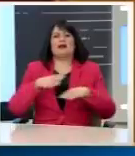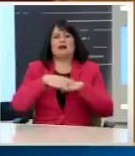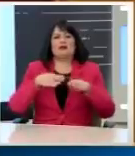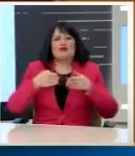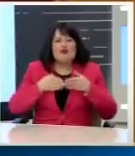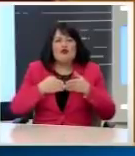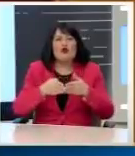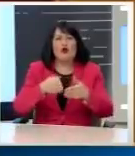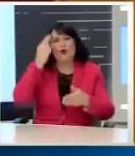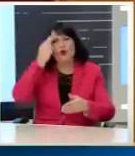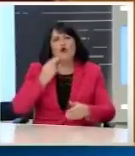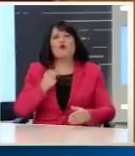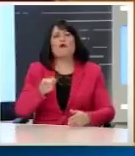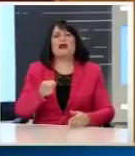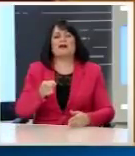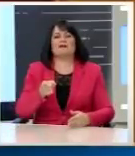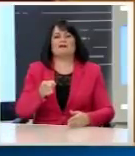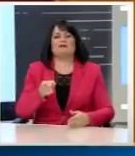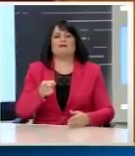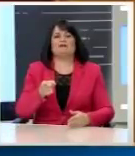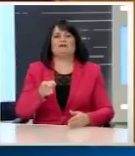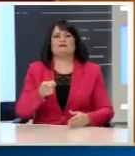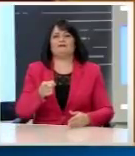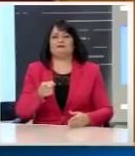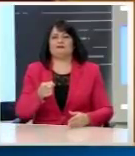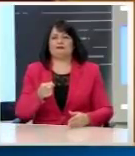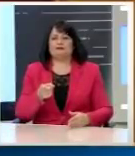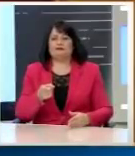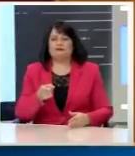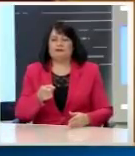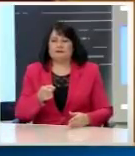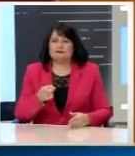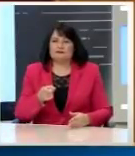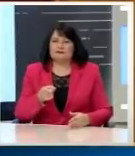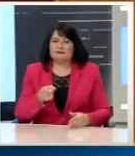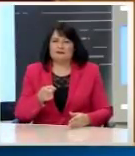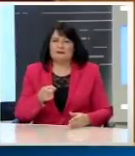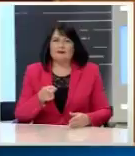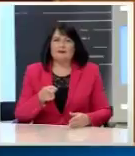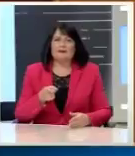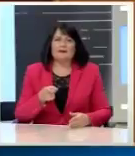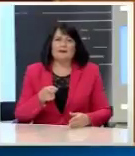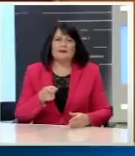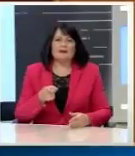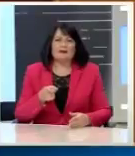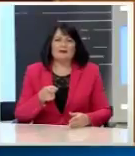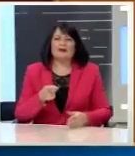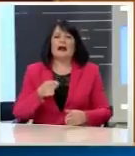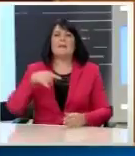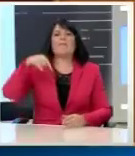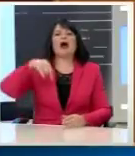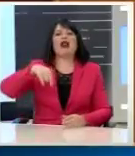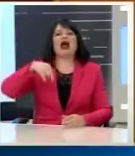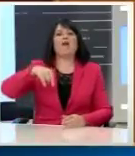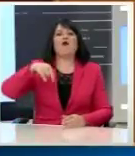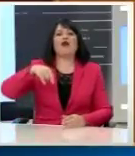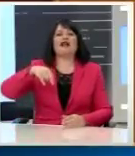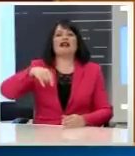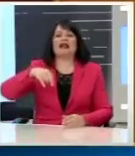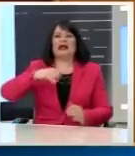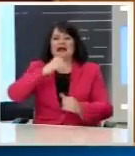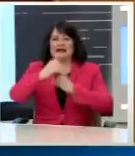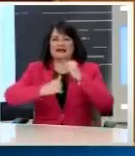κύριο Κουρουπλή. Με το πρώτο, το πρωτοσέλιδο του site Παραπολιτικά. Ήσυχα